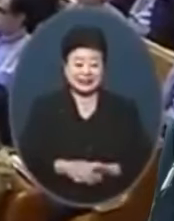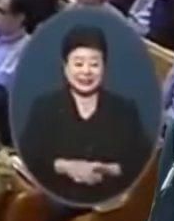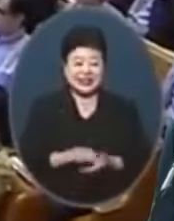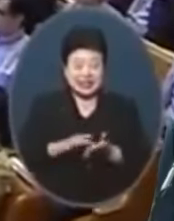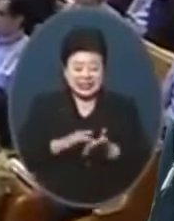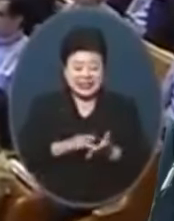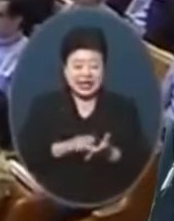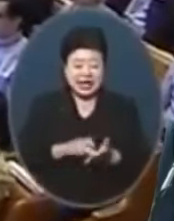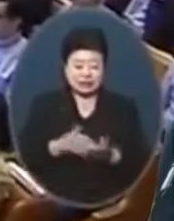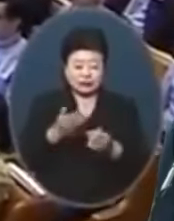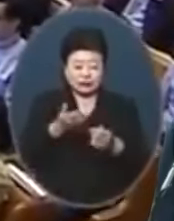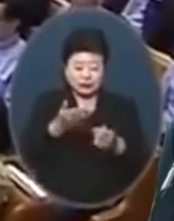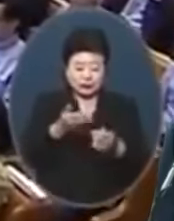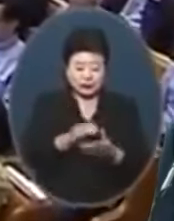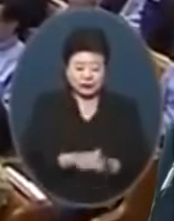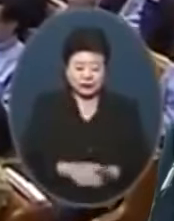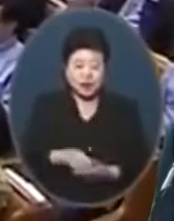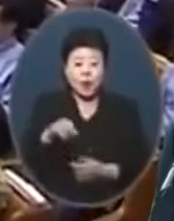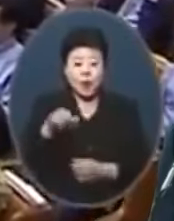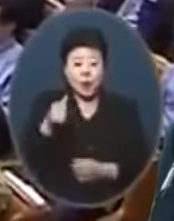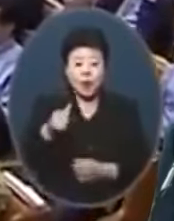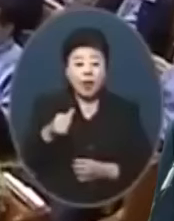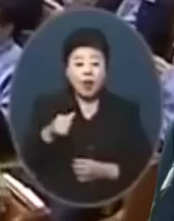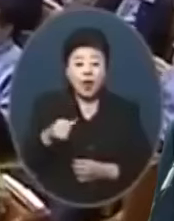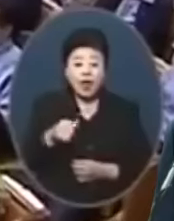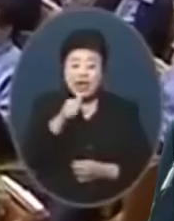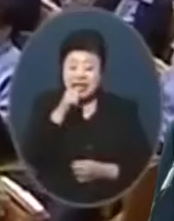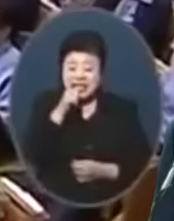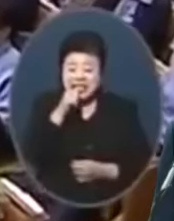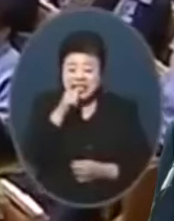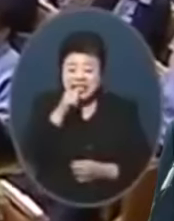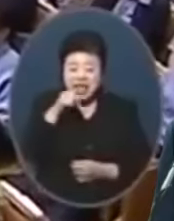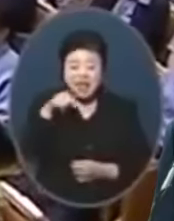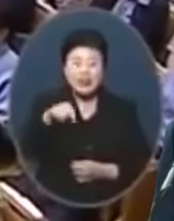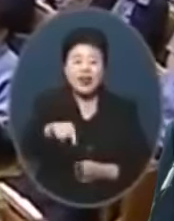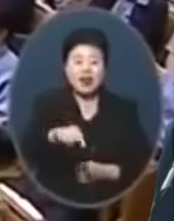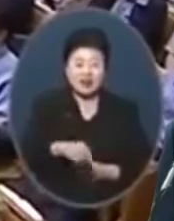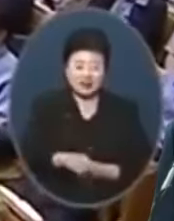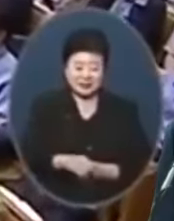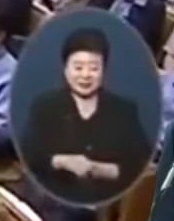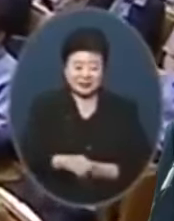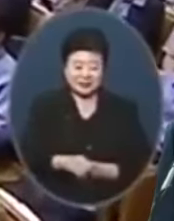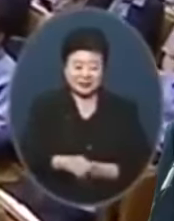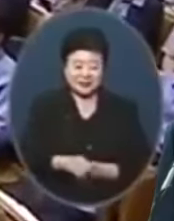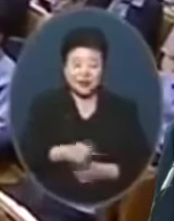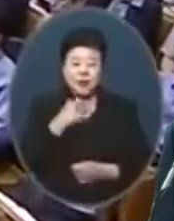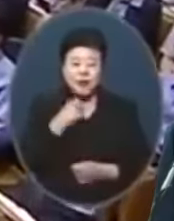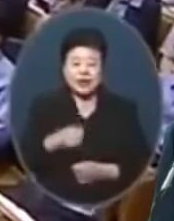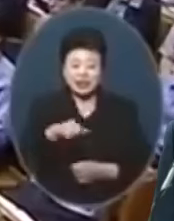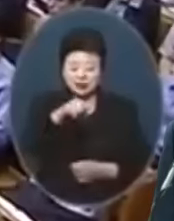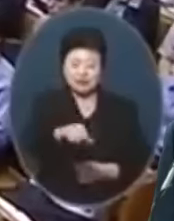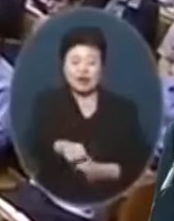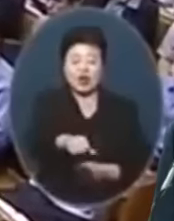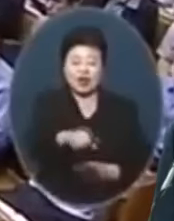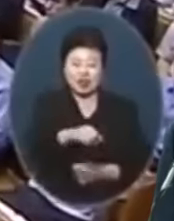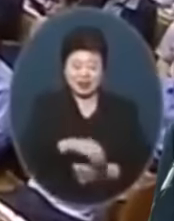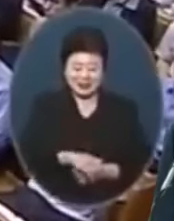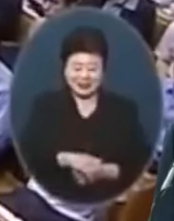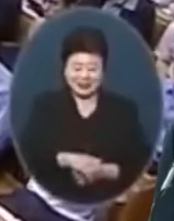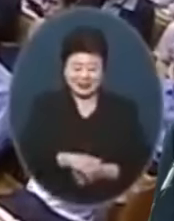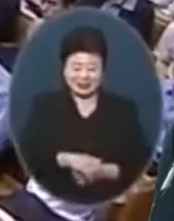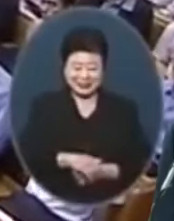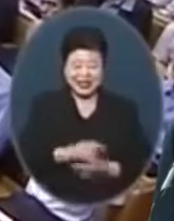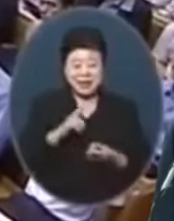처방전을 제공하는데 500원을 넣고 자기에게 해당하는 증상을 누르면